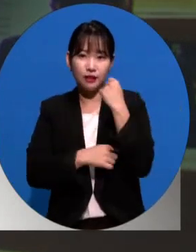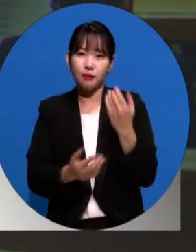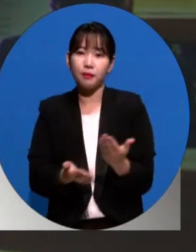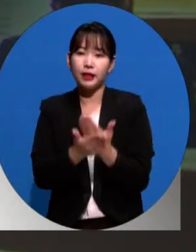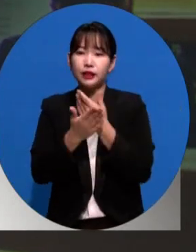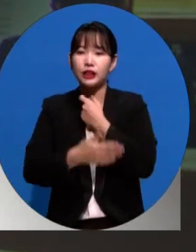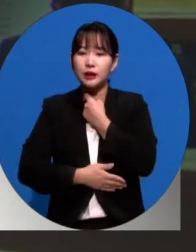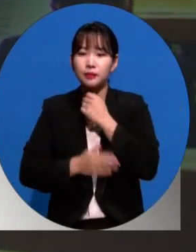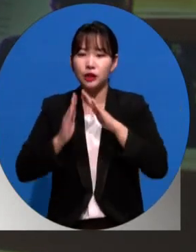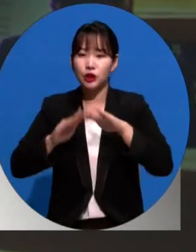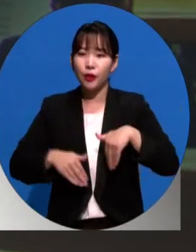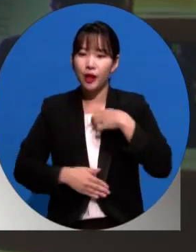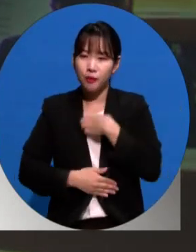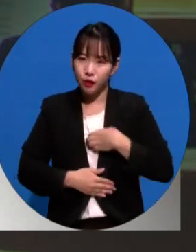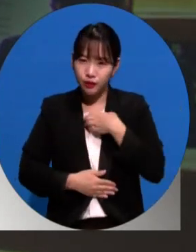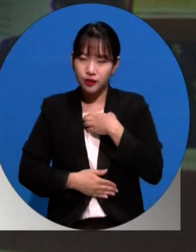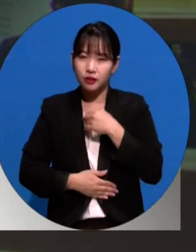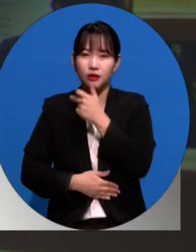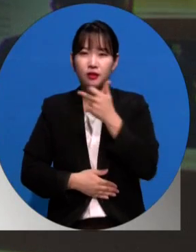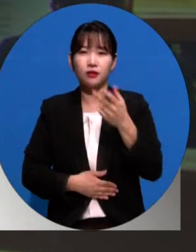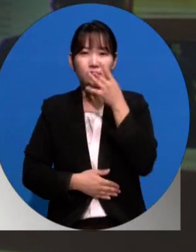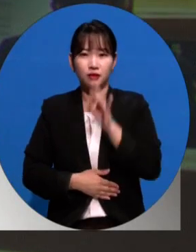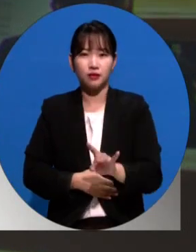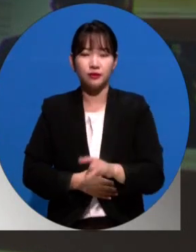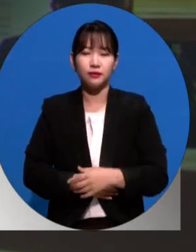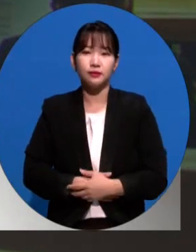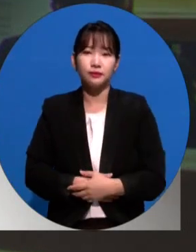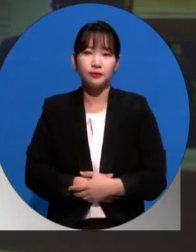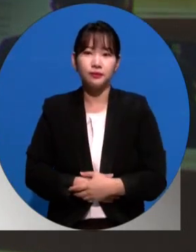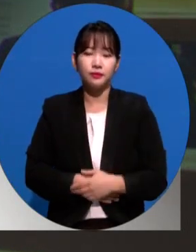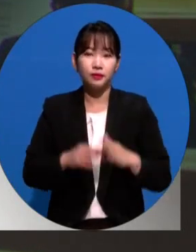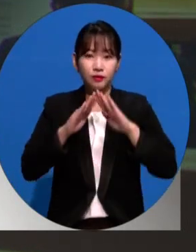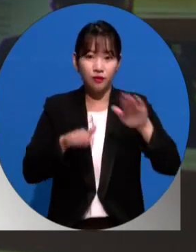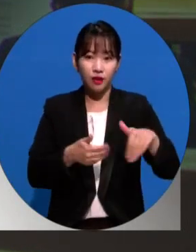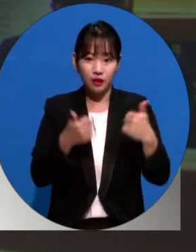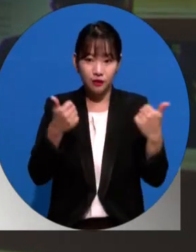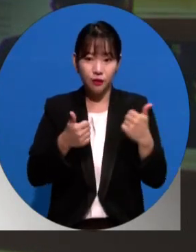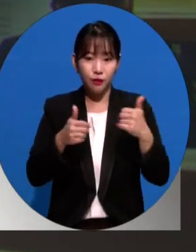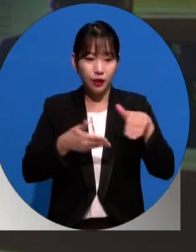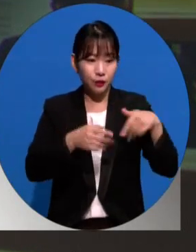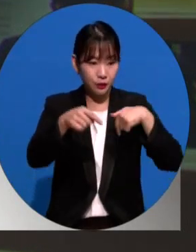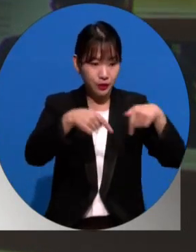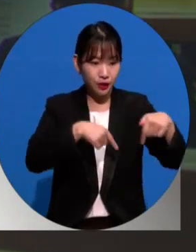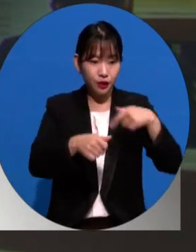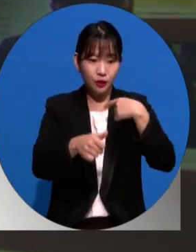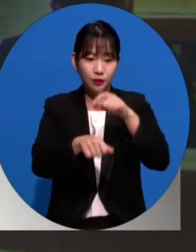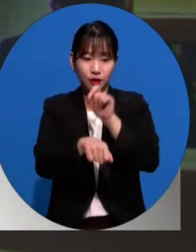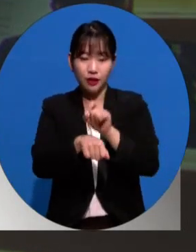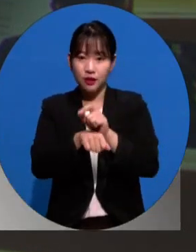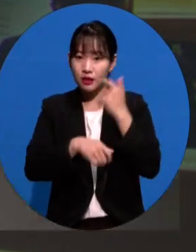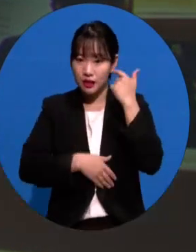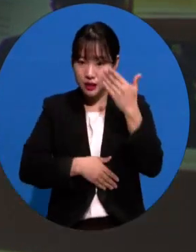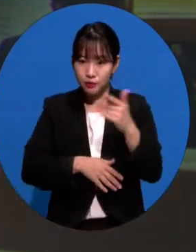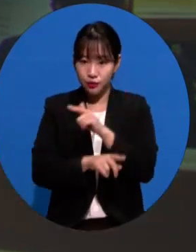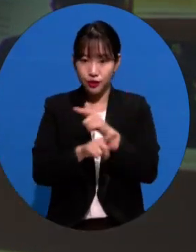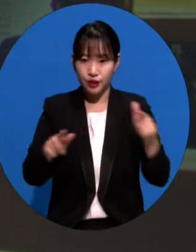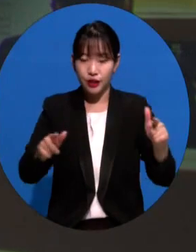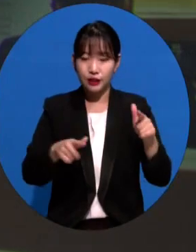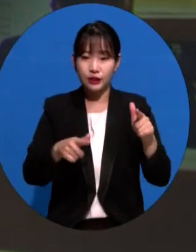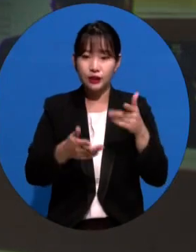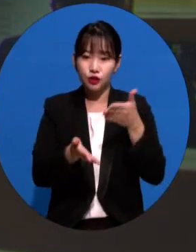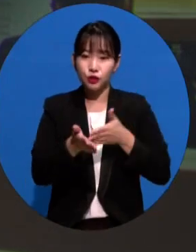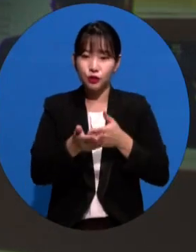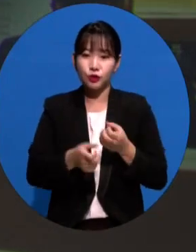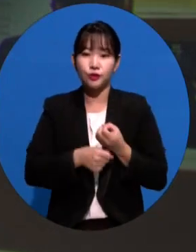키우려는 전남의 우려감은 클 수밖에 없습니다. 전남도의회 도정과 교육행정 질문 이모저모를